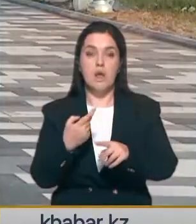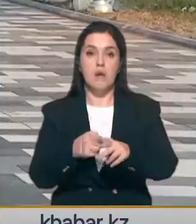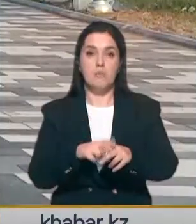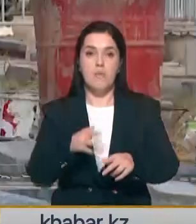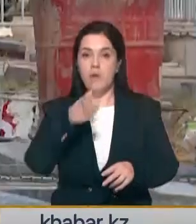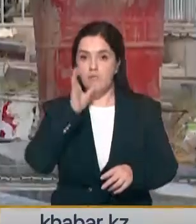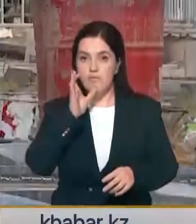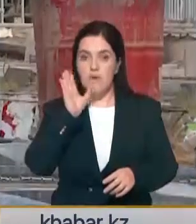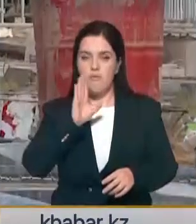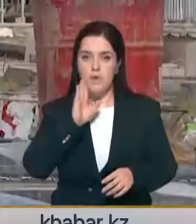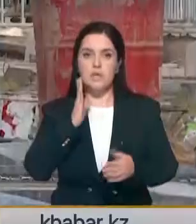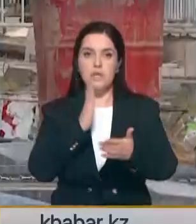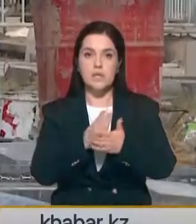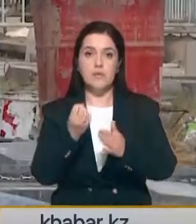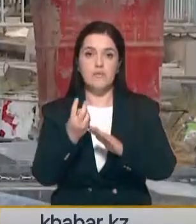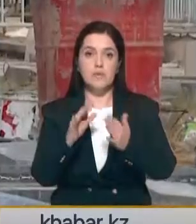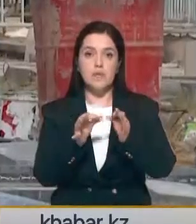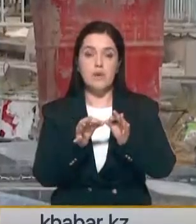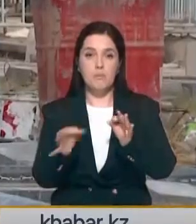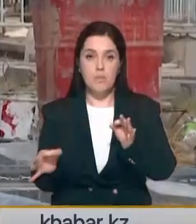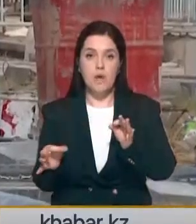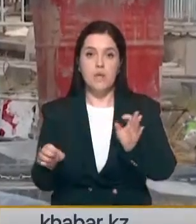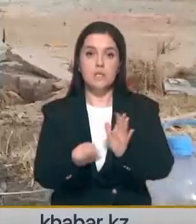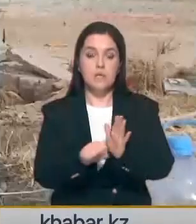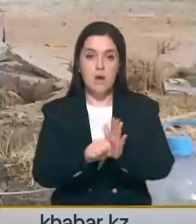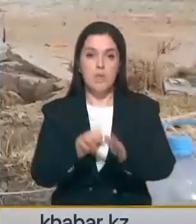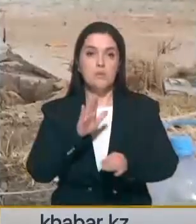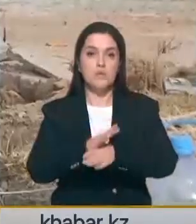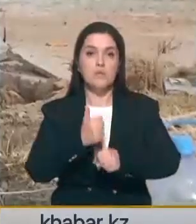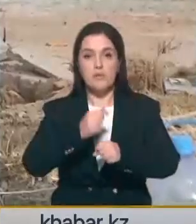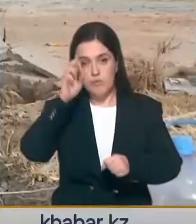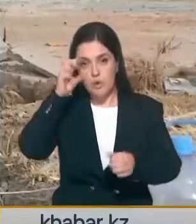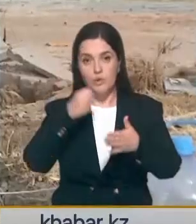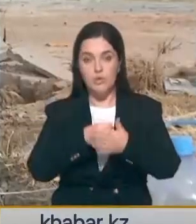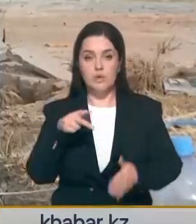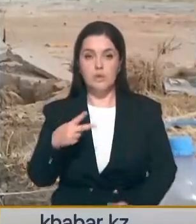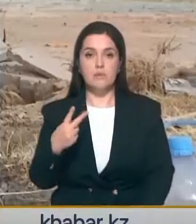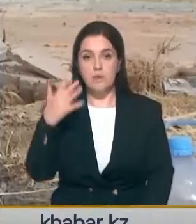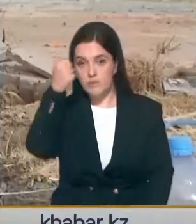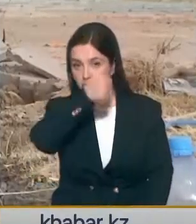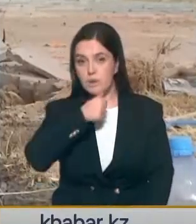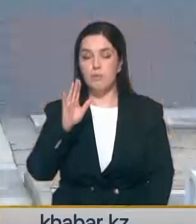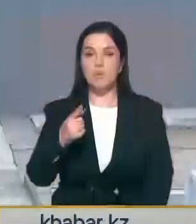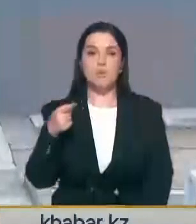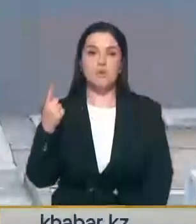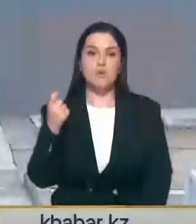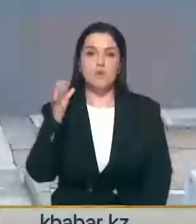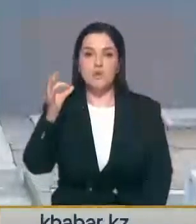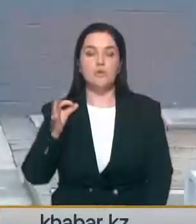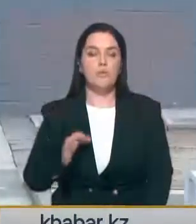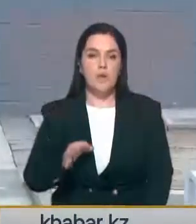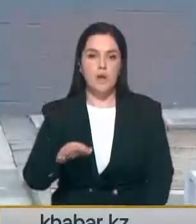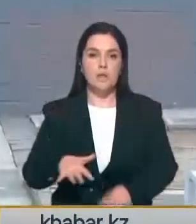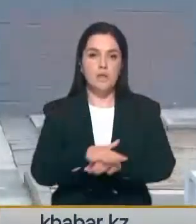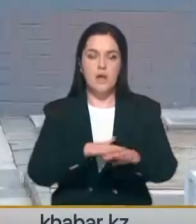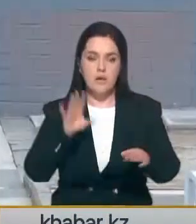вопрос с питьевой водой снят. 12 населенных пунктов – это зимовки. По поручению главы государства до конца 2025 года планируется